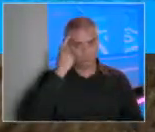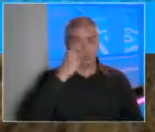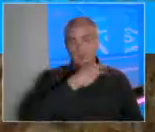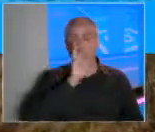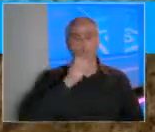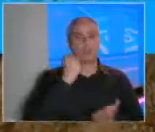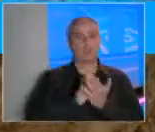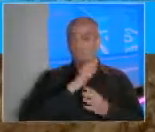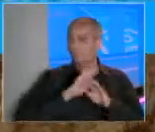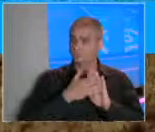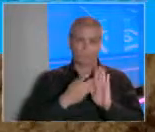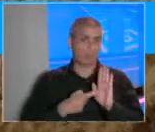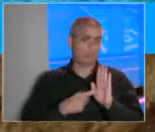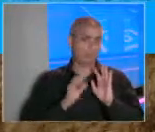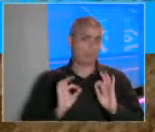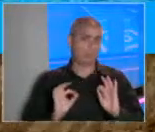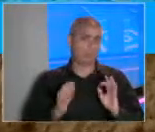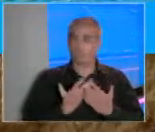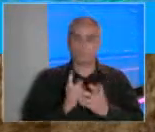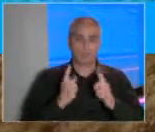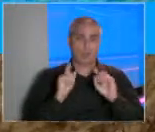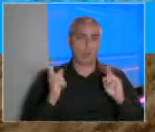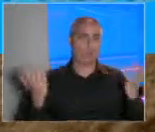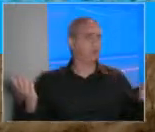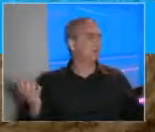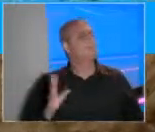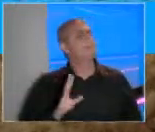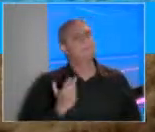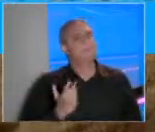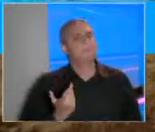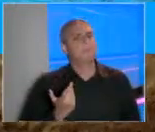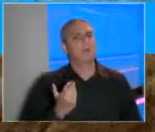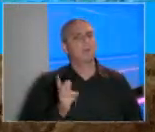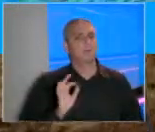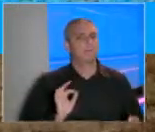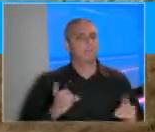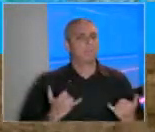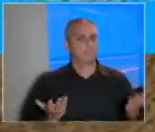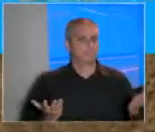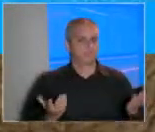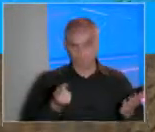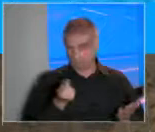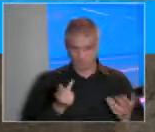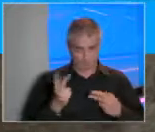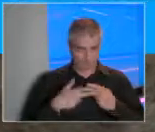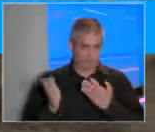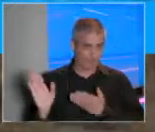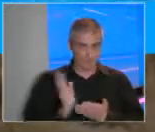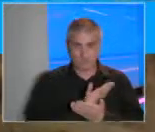להכשיר, ויש פה את כל הנסיבות, ועובדה שזה לא קורה. אז מה קורה בעצם בפועל, דורון, עכשיו? מה, אתם לקראת